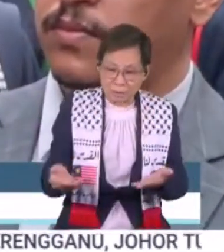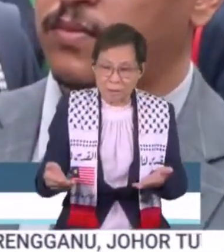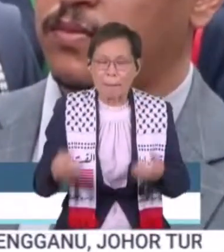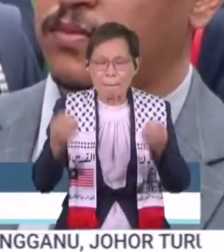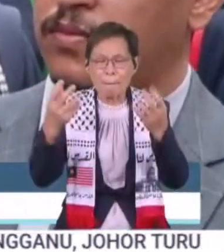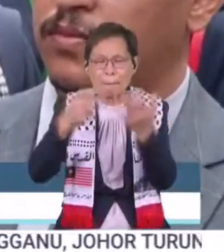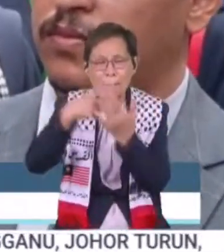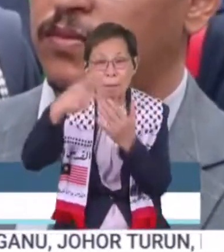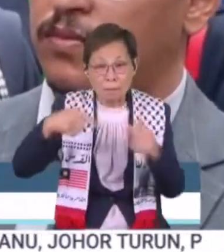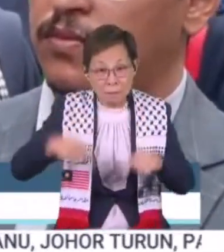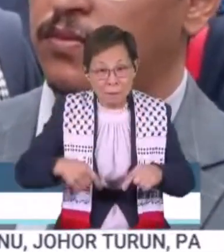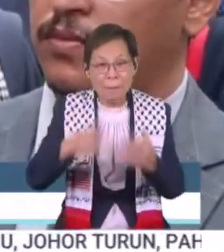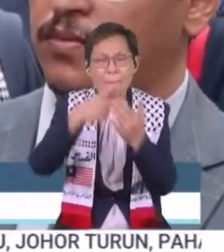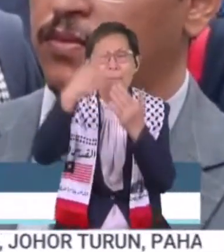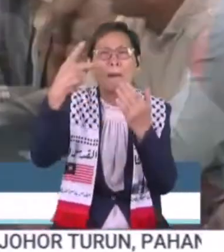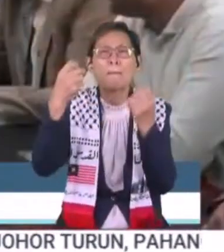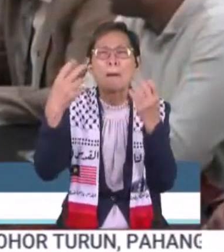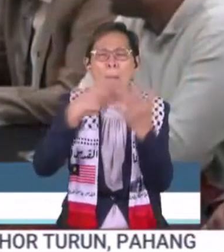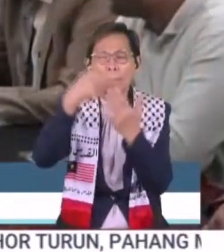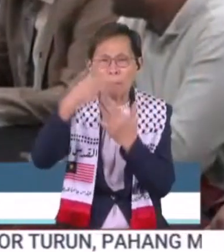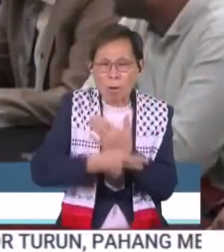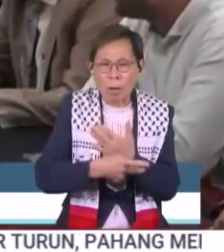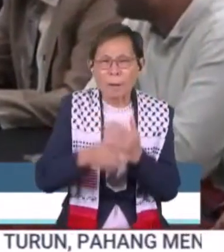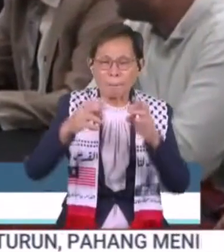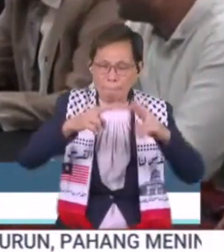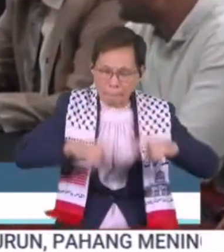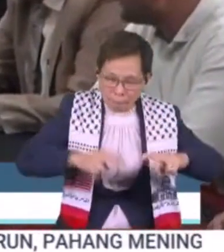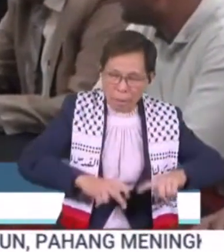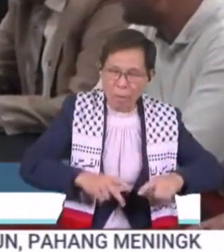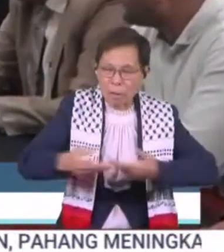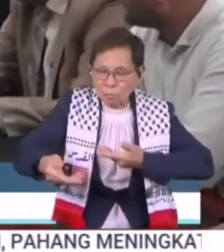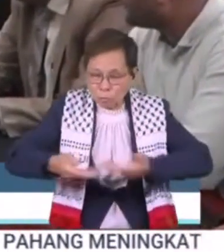program dari segi peny pertukaran